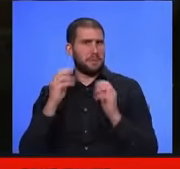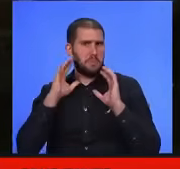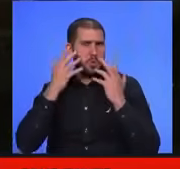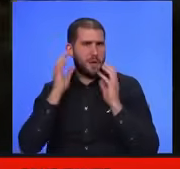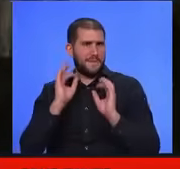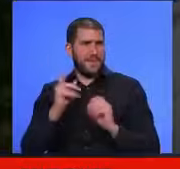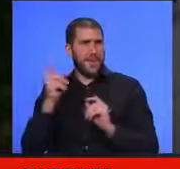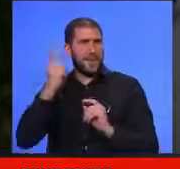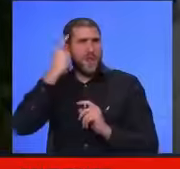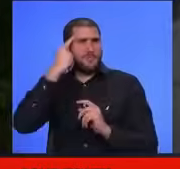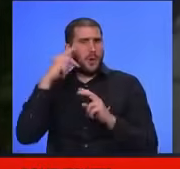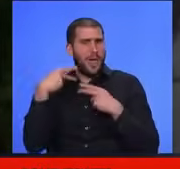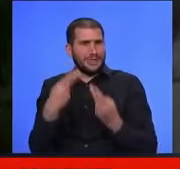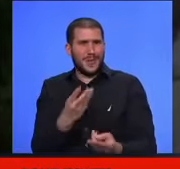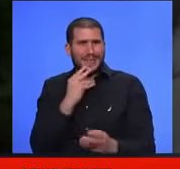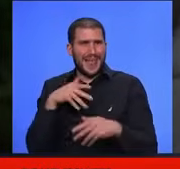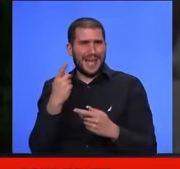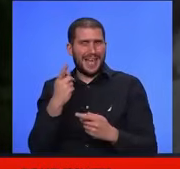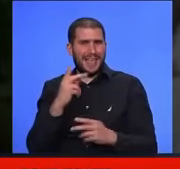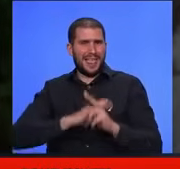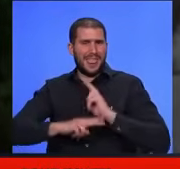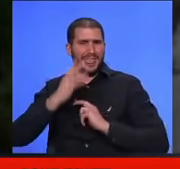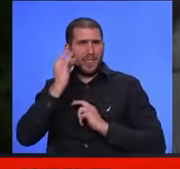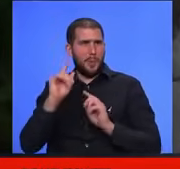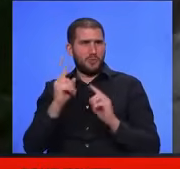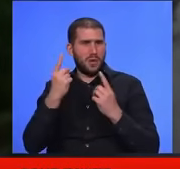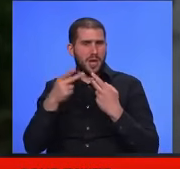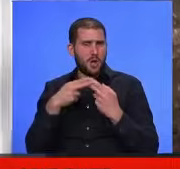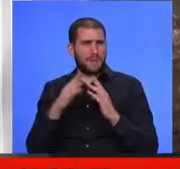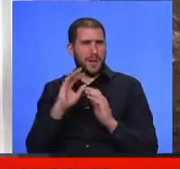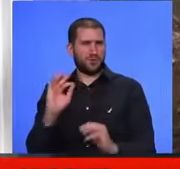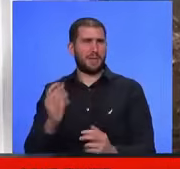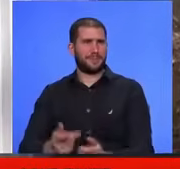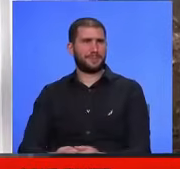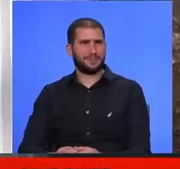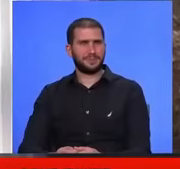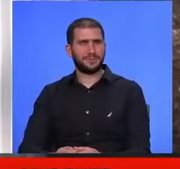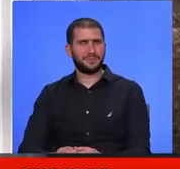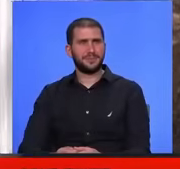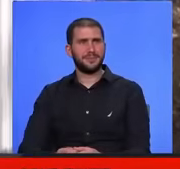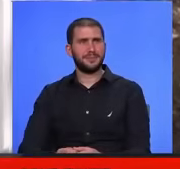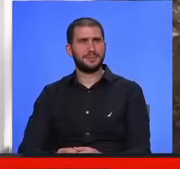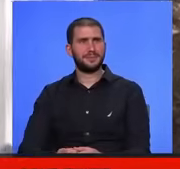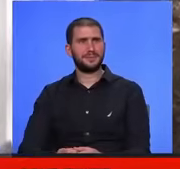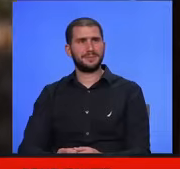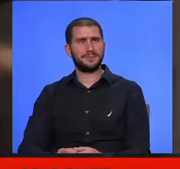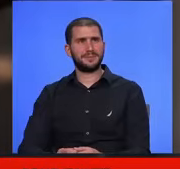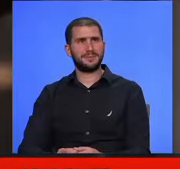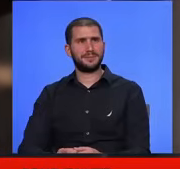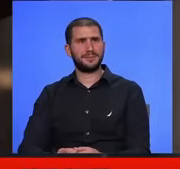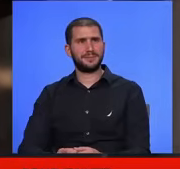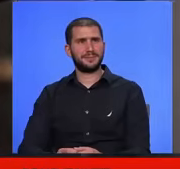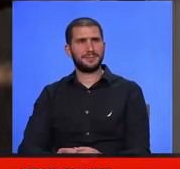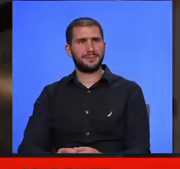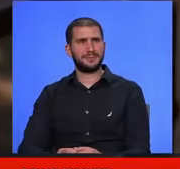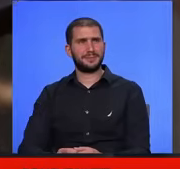בכלל, שהם חשבו על לחזור לפה אחרי מה שקרה ממש ליד הבית שלהם. היי, היי, יאללה.